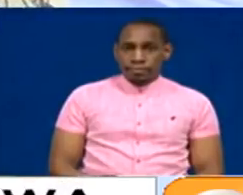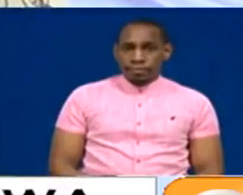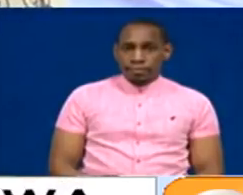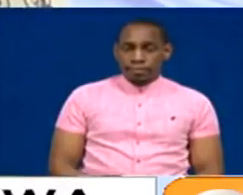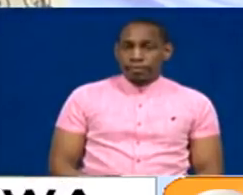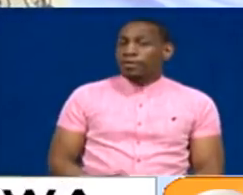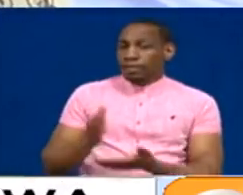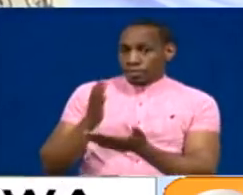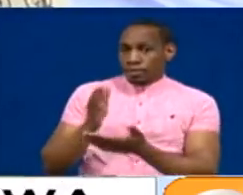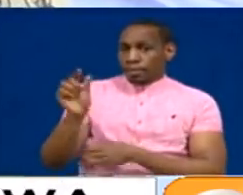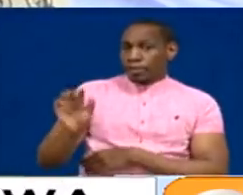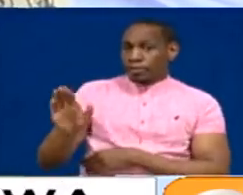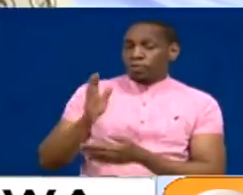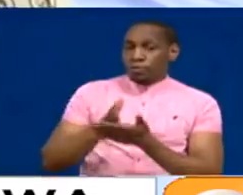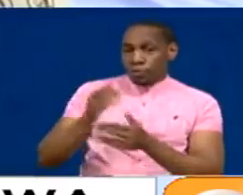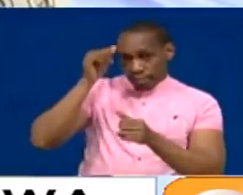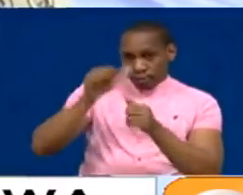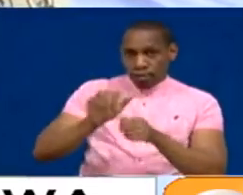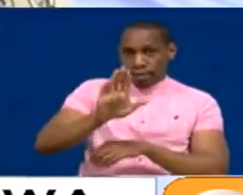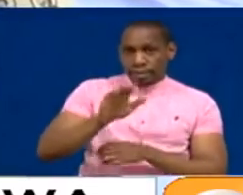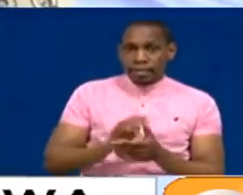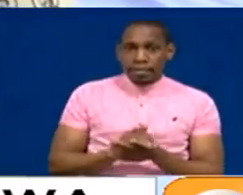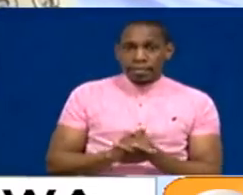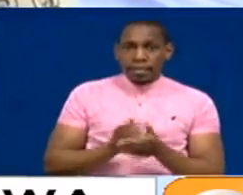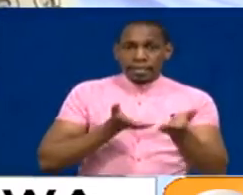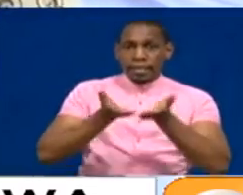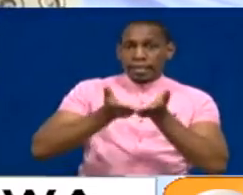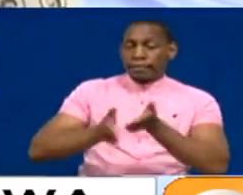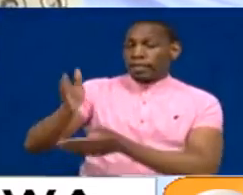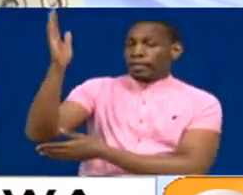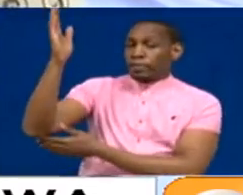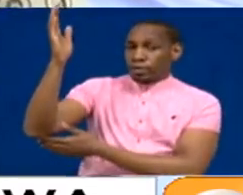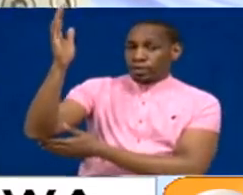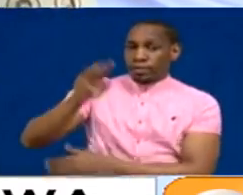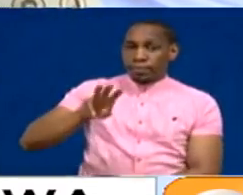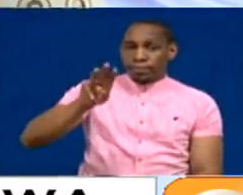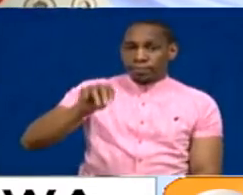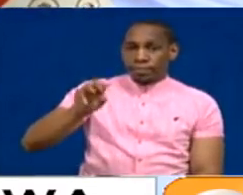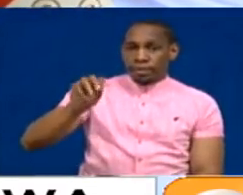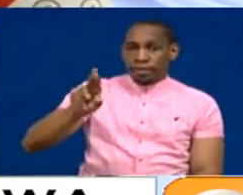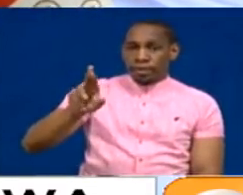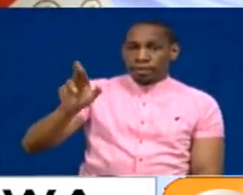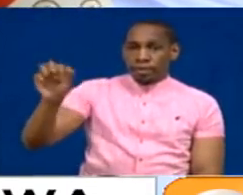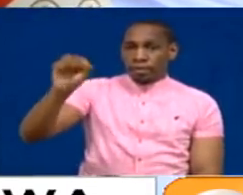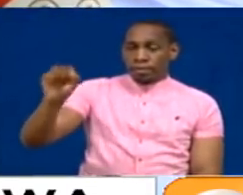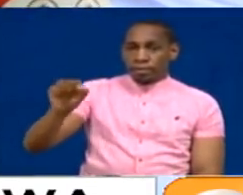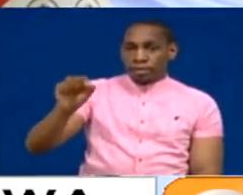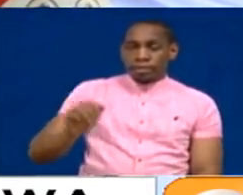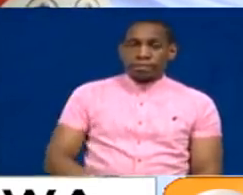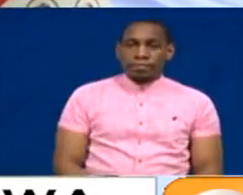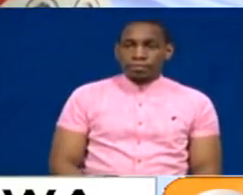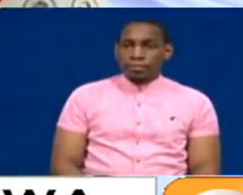Who in many ways will remind you of the servant of God, Morris Cardinal Otunga.